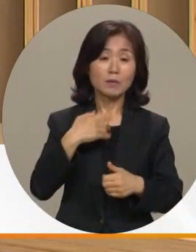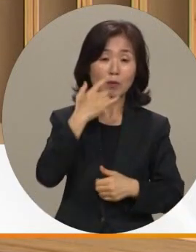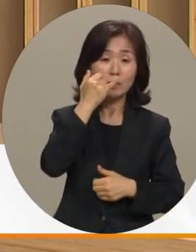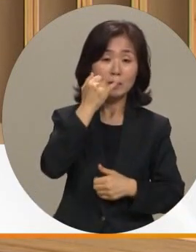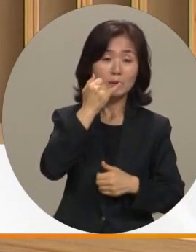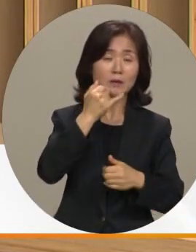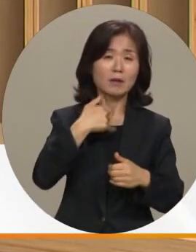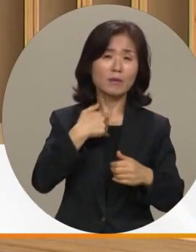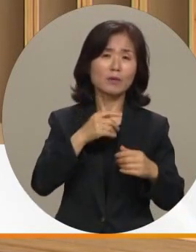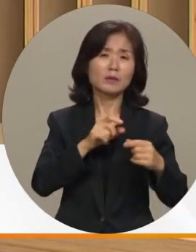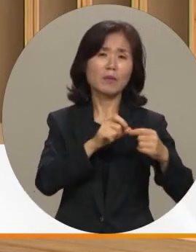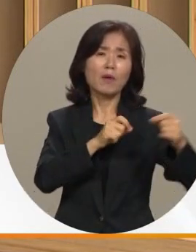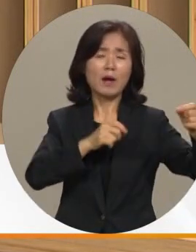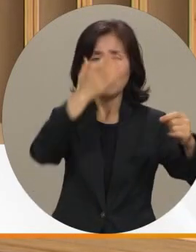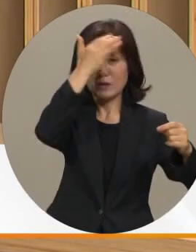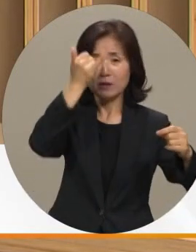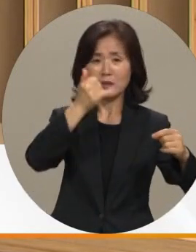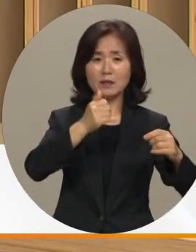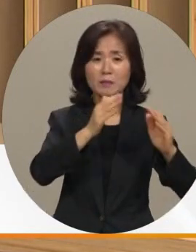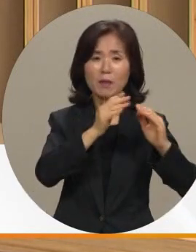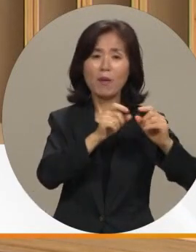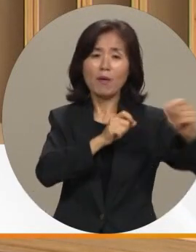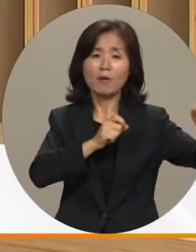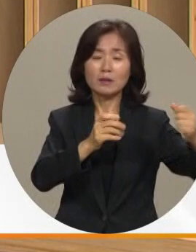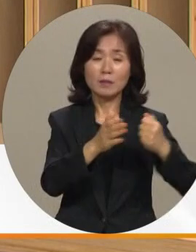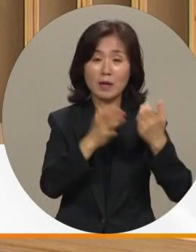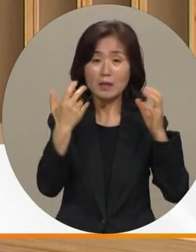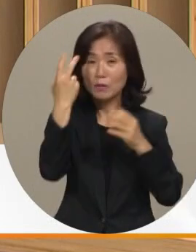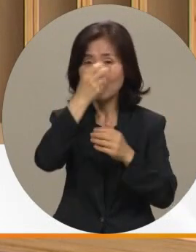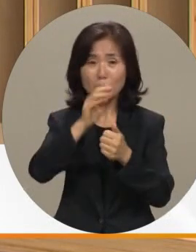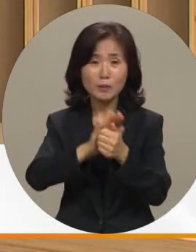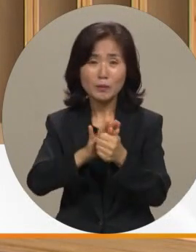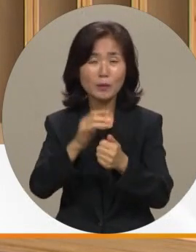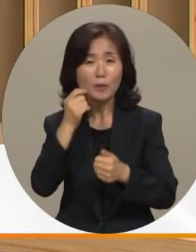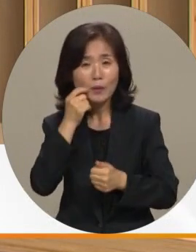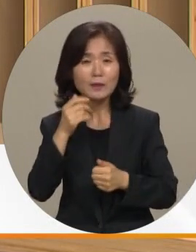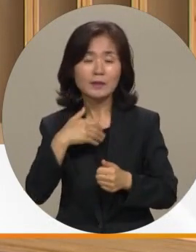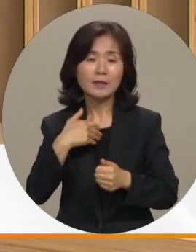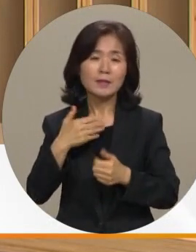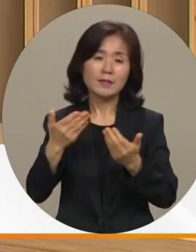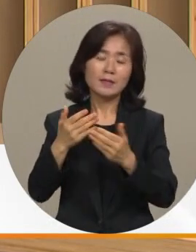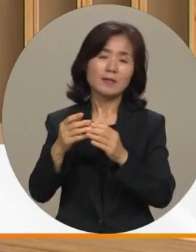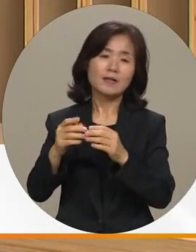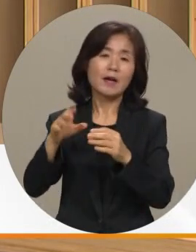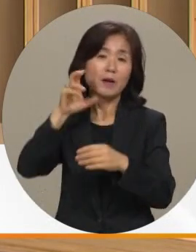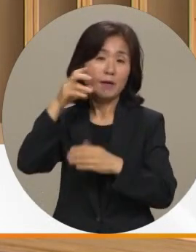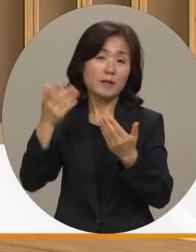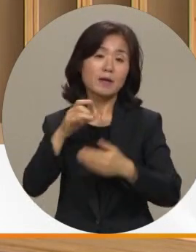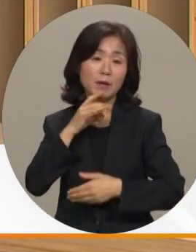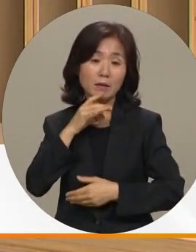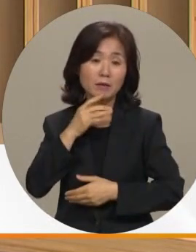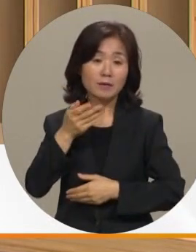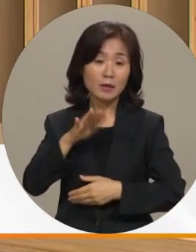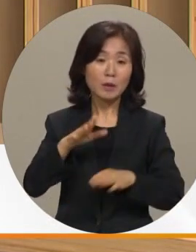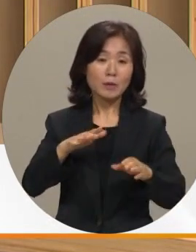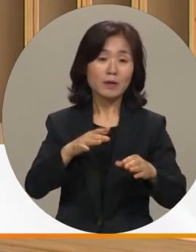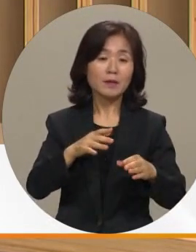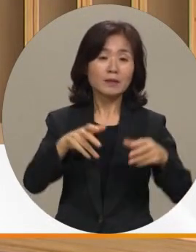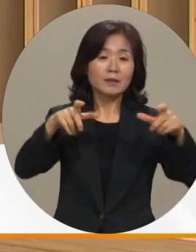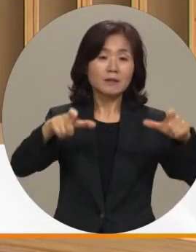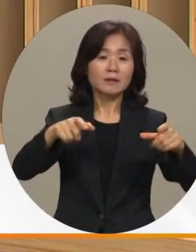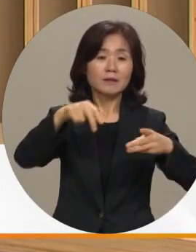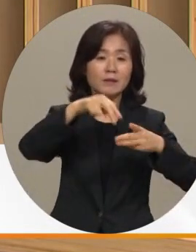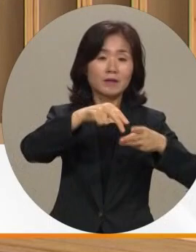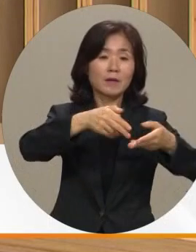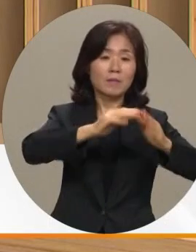단기간 아르바이트만 했었었는데 이제 커뮤트 센터를 이제 완공되고 신청함으로써 이제 돼가지고 올해부터